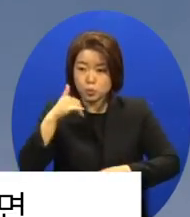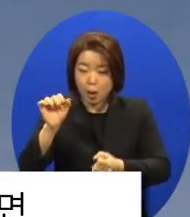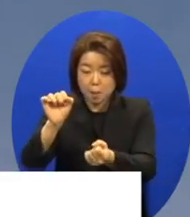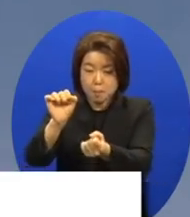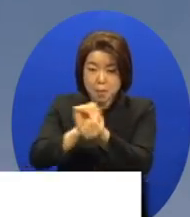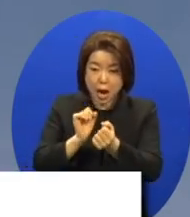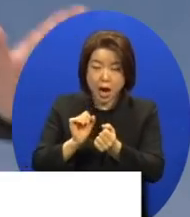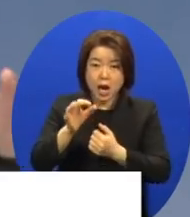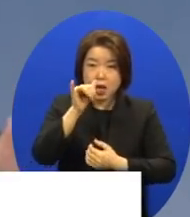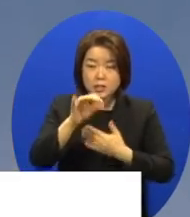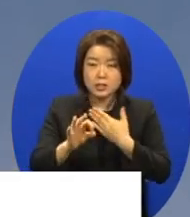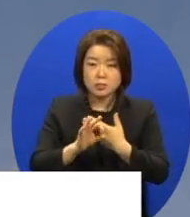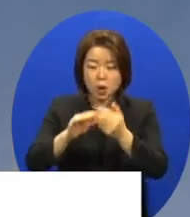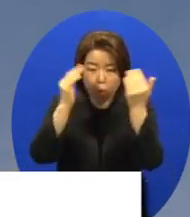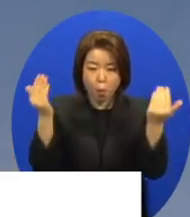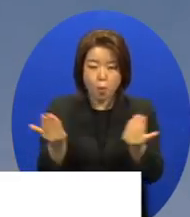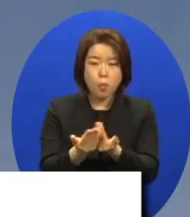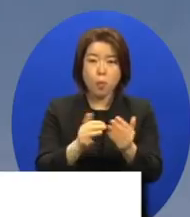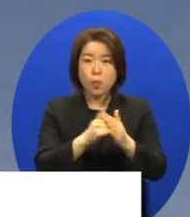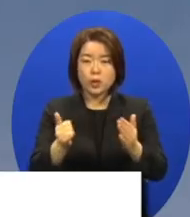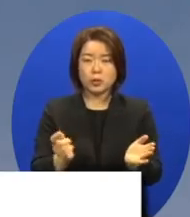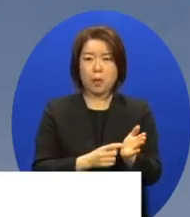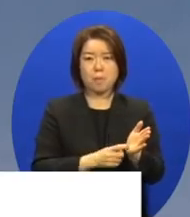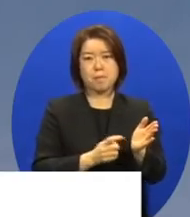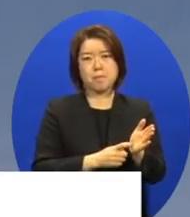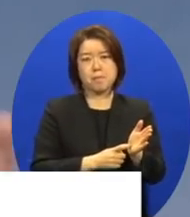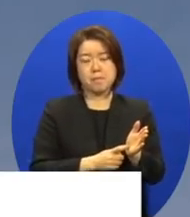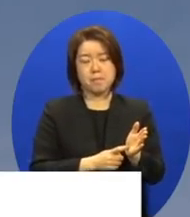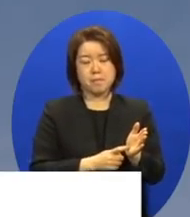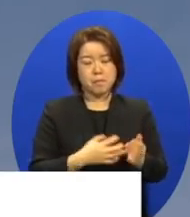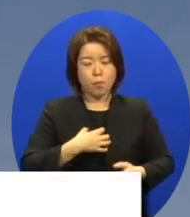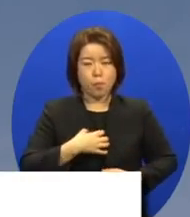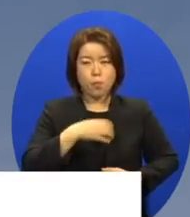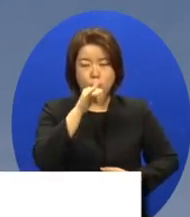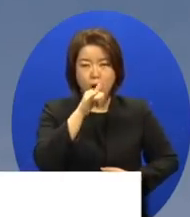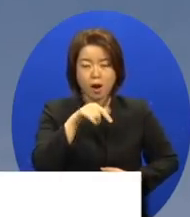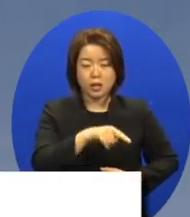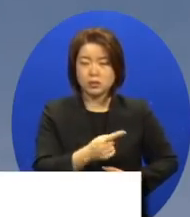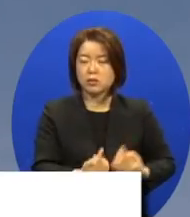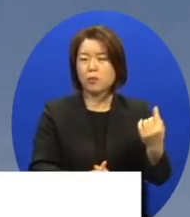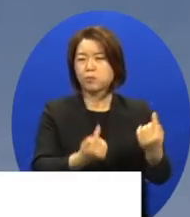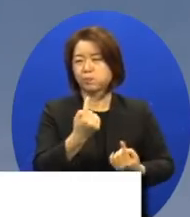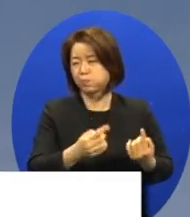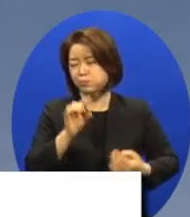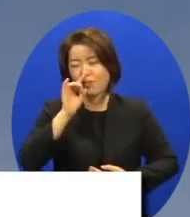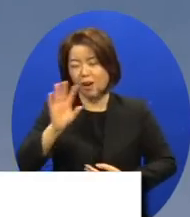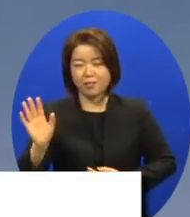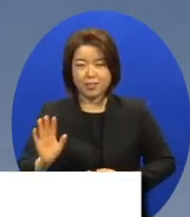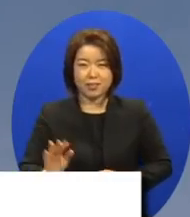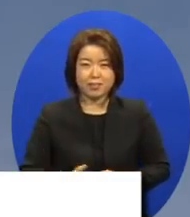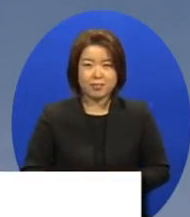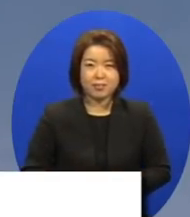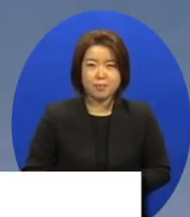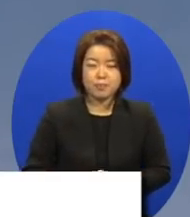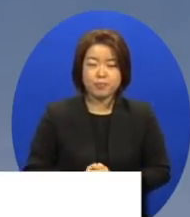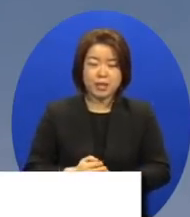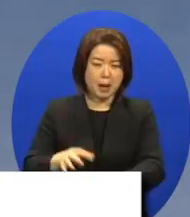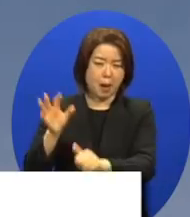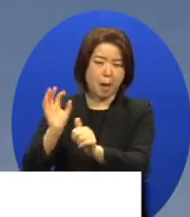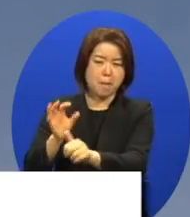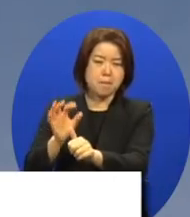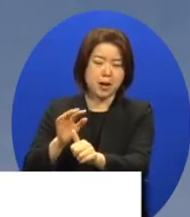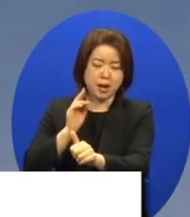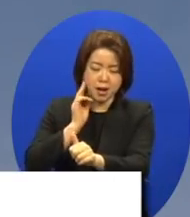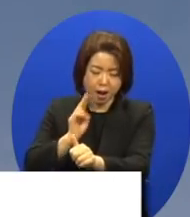생기면 온 가족이 비상이 걸리지 않습니까 그것과 비교가 안됩니다 핍박이 그렇게